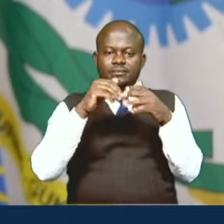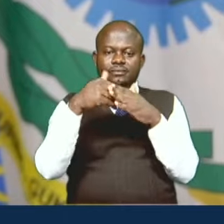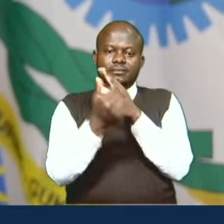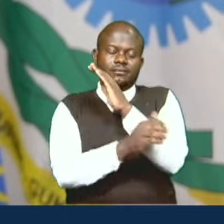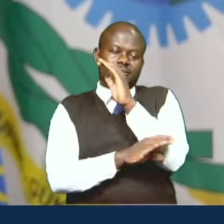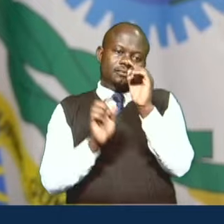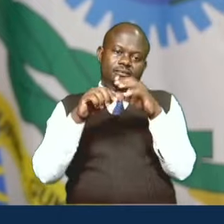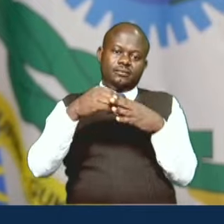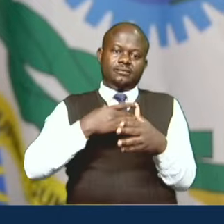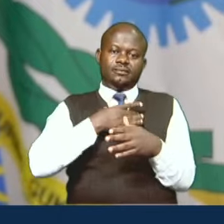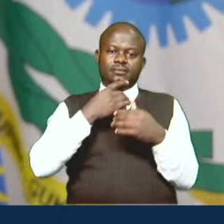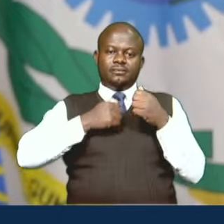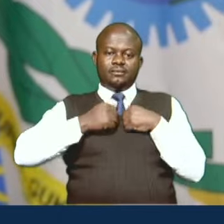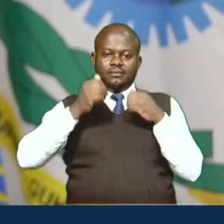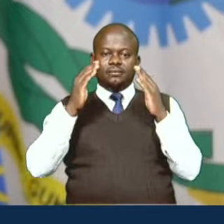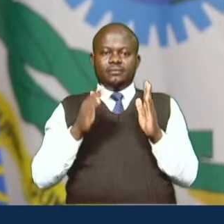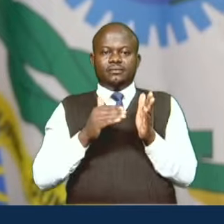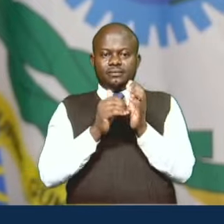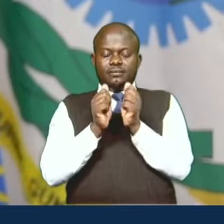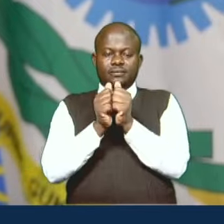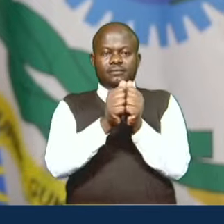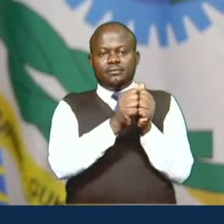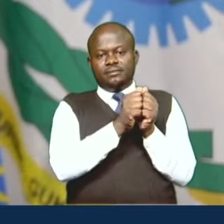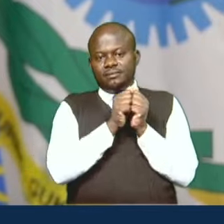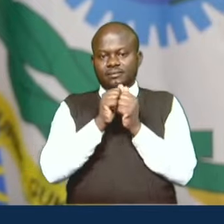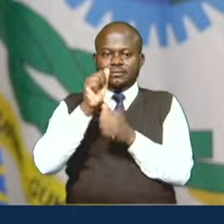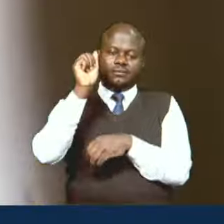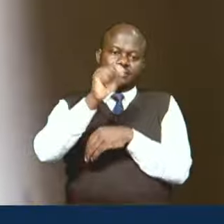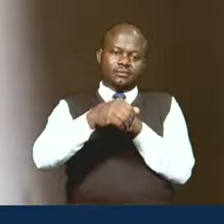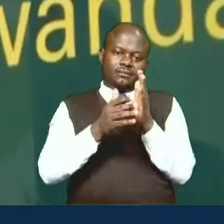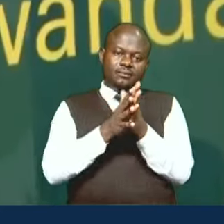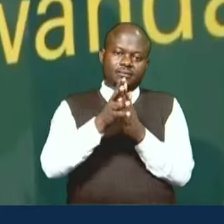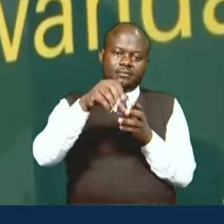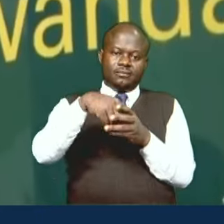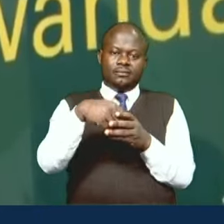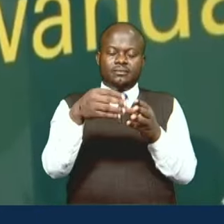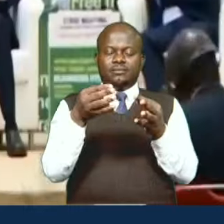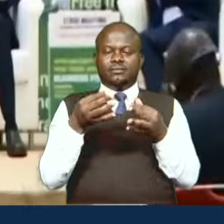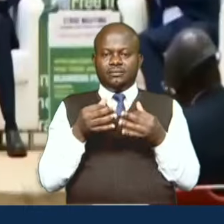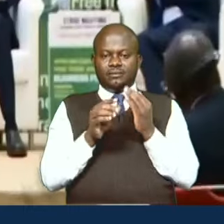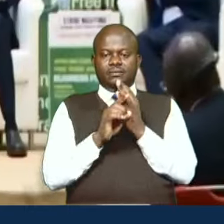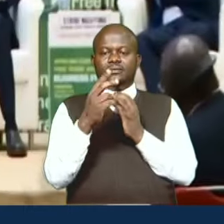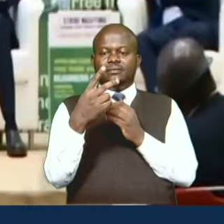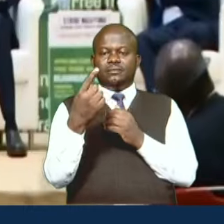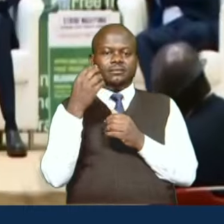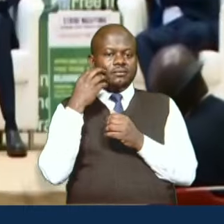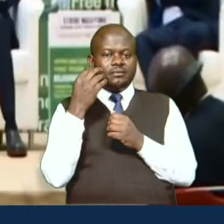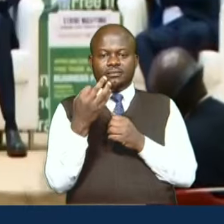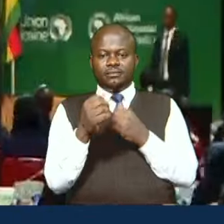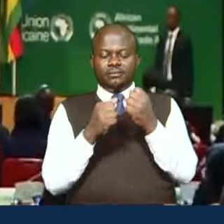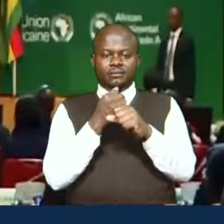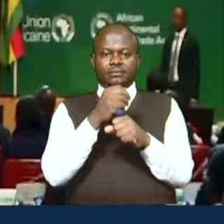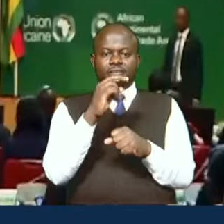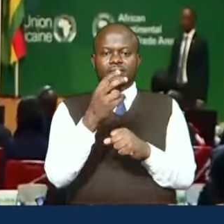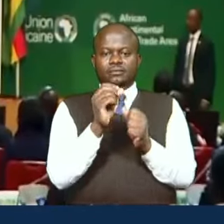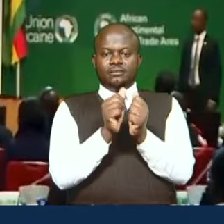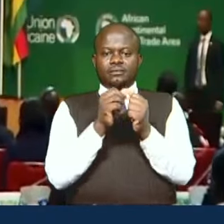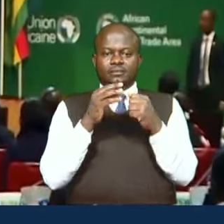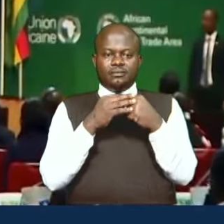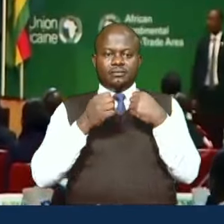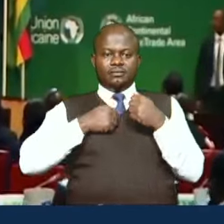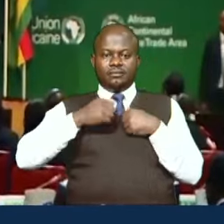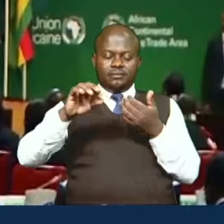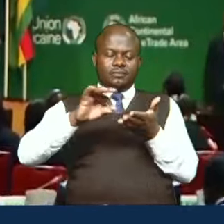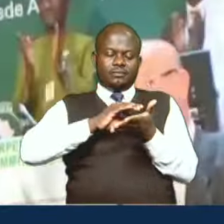kuza gusura u Rwanda ndetse no kurushoramo imari. Tariki 21 Werurwe 2018 mu Rwanda